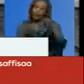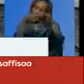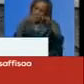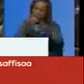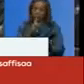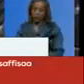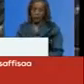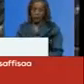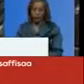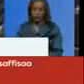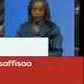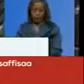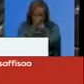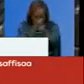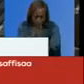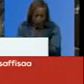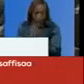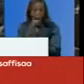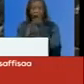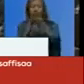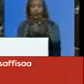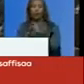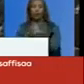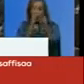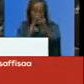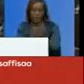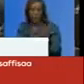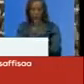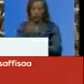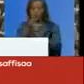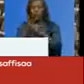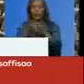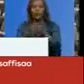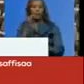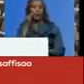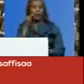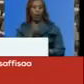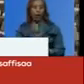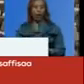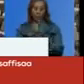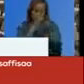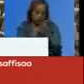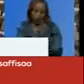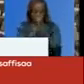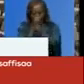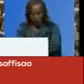አስተላልፋለሁ። የተከበሩ አፈ ጉባኤ፣ የተከበራችሁ የምክር ቤት አባላት፣ ክብራትና